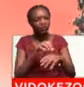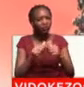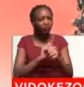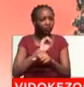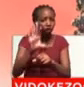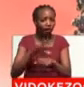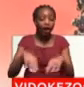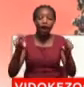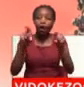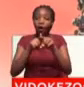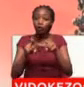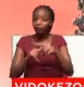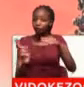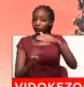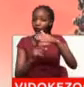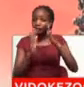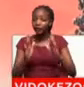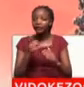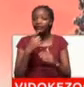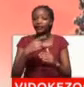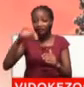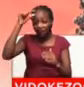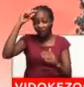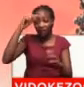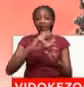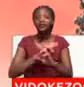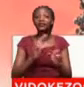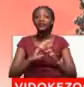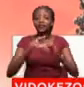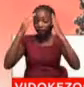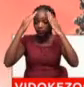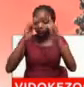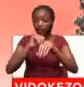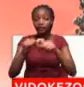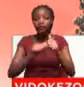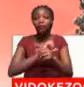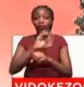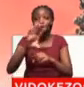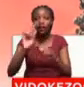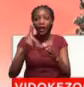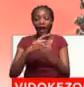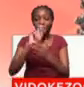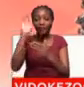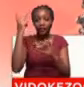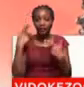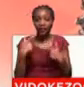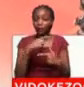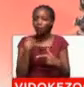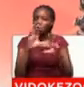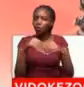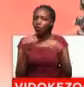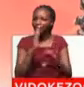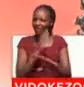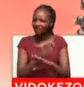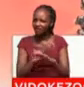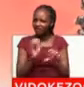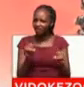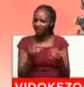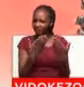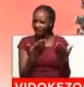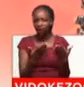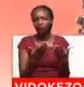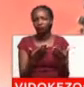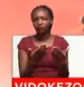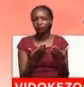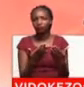Kagwe alishinikiza kuwa serikali ipo macho katika vita na Wakenya ambao wanaeneza taarifa za